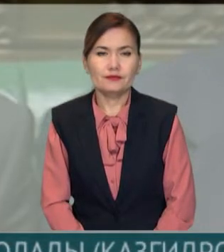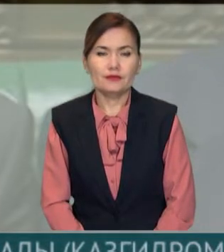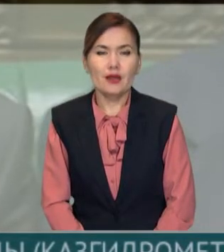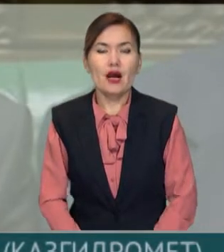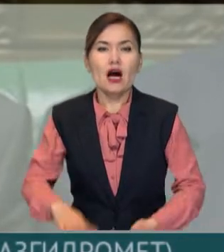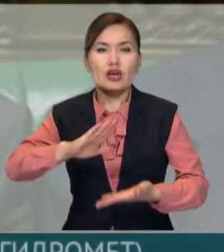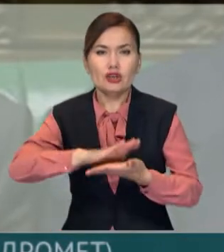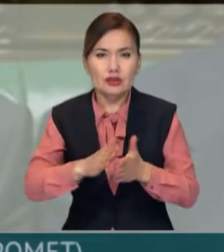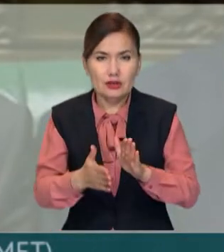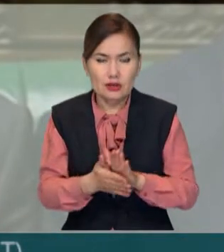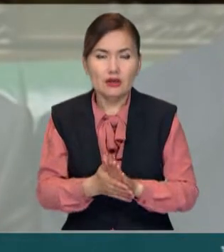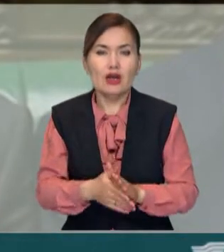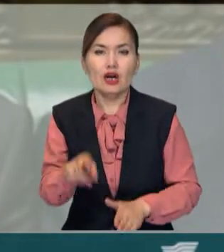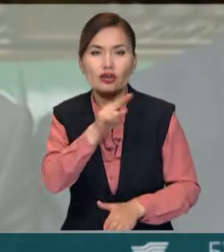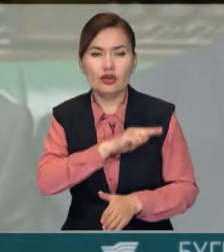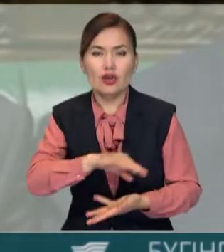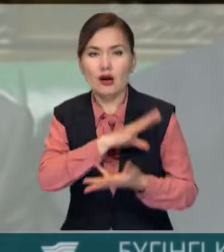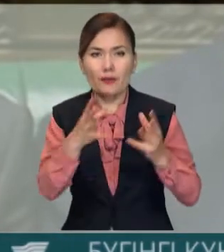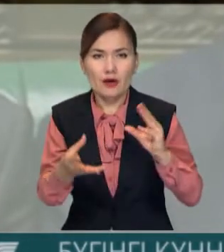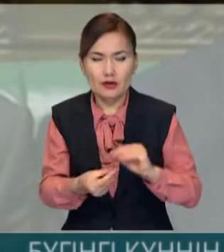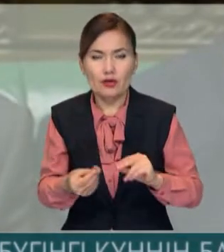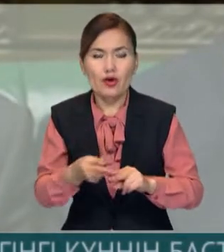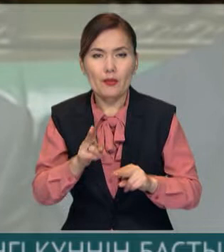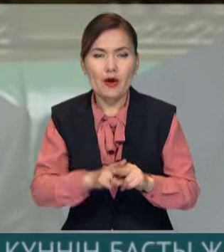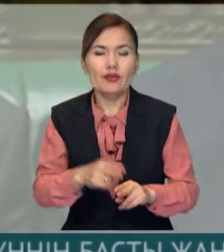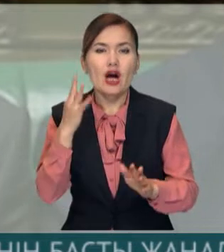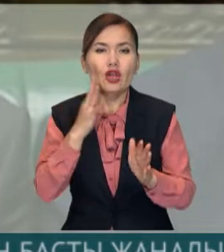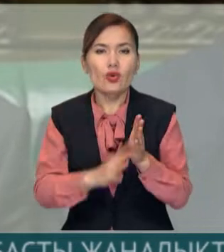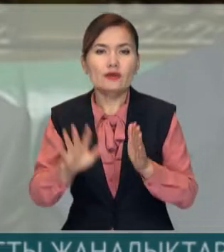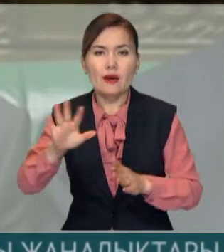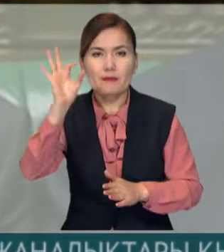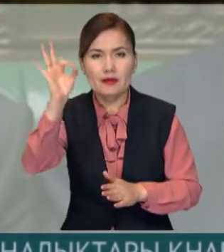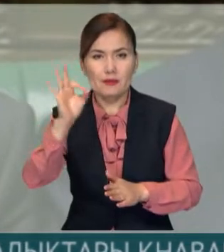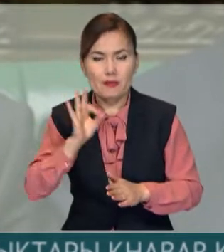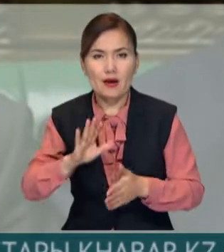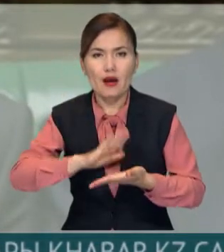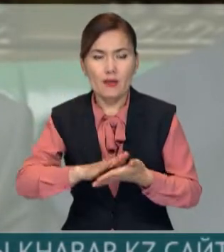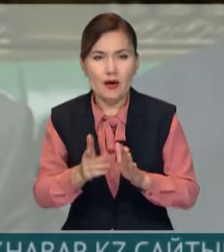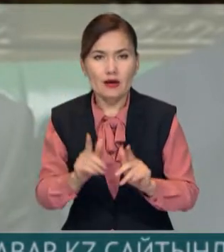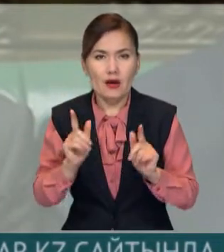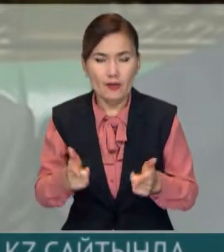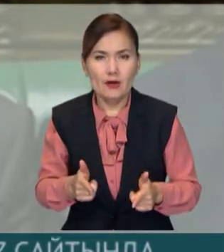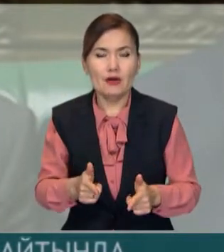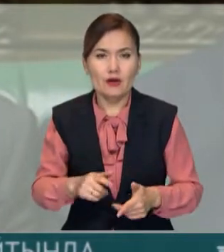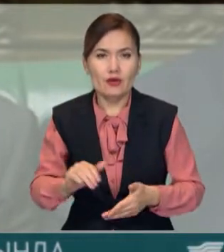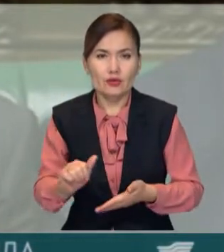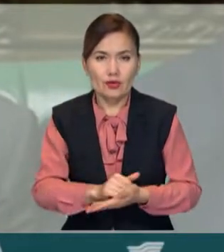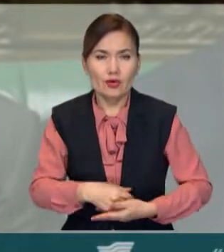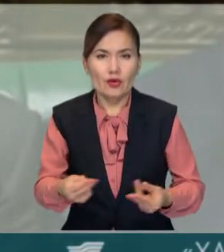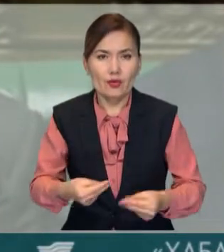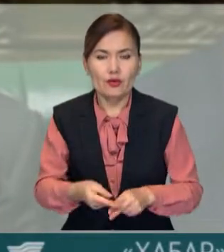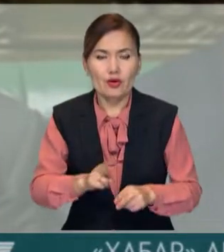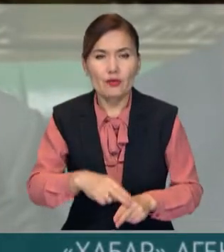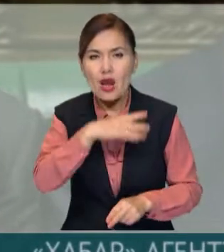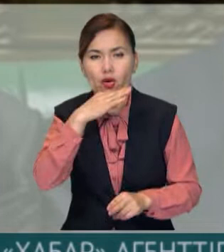Жасалған жұмыстарды қорытындыла келе, Brexit туралы келісімнің 95% және оның нормативтік құжаттары келісілді. Көптеген